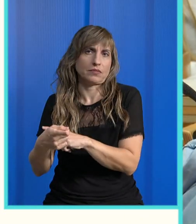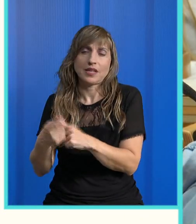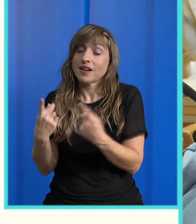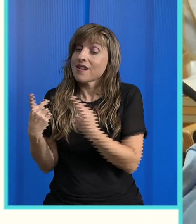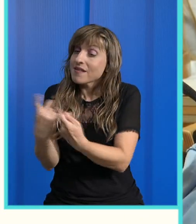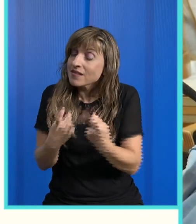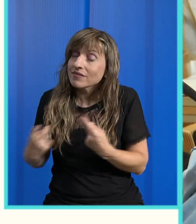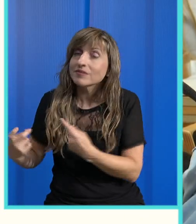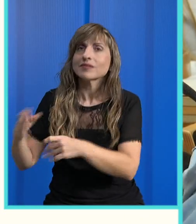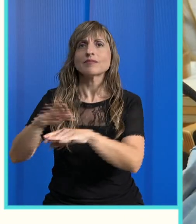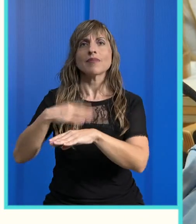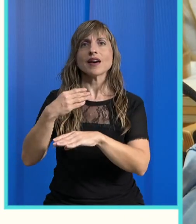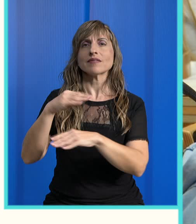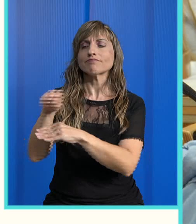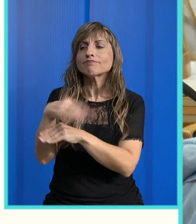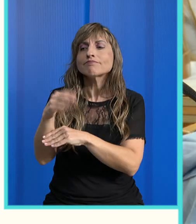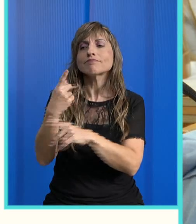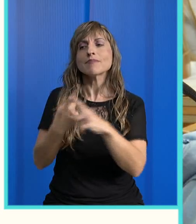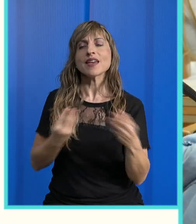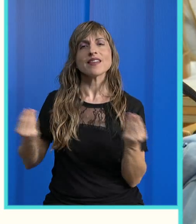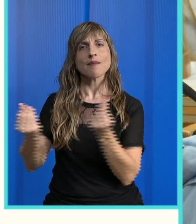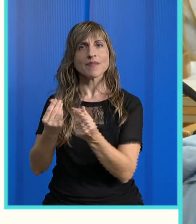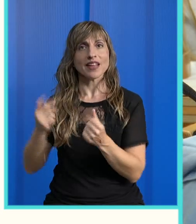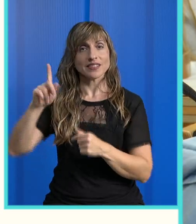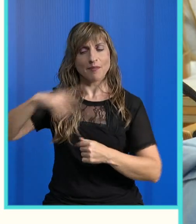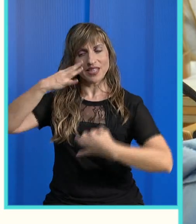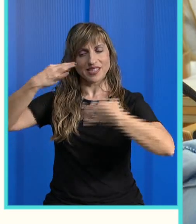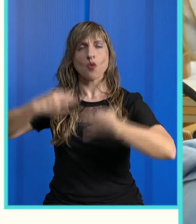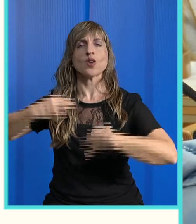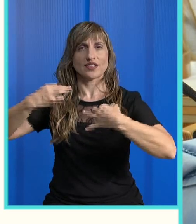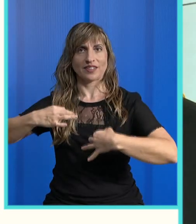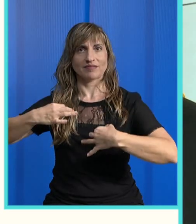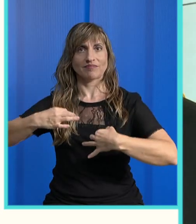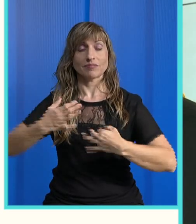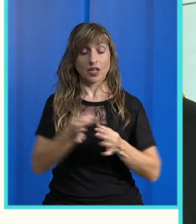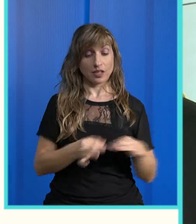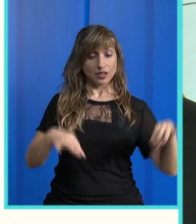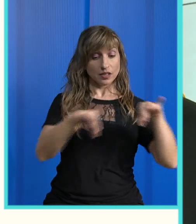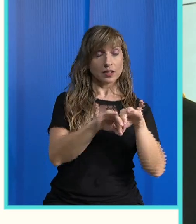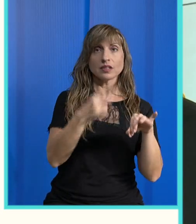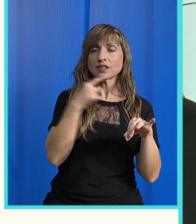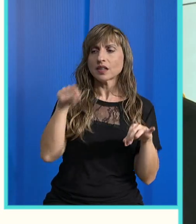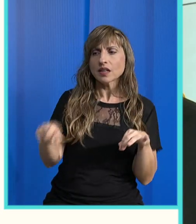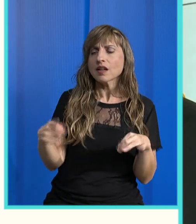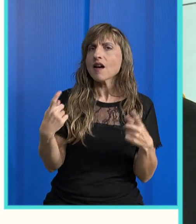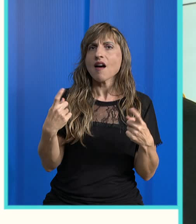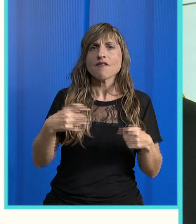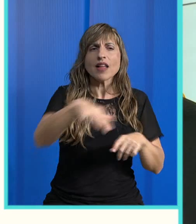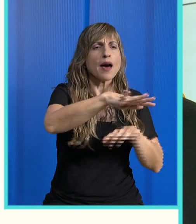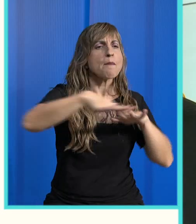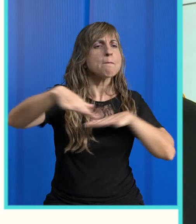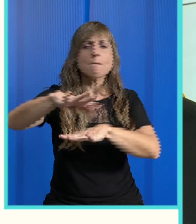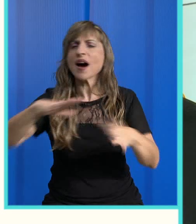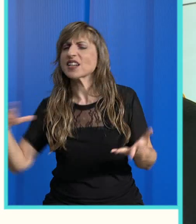necessària per vetllar pel medi ambient i la seguretat del municipi. Per a Badalona en Comú Podem es tracta d'una acció que s'hauria d'exportar a la resta de barris